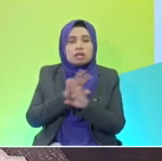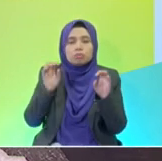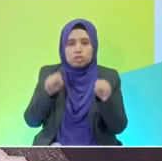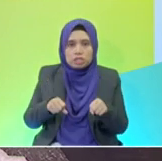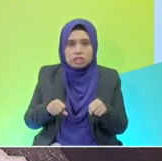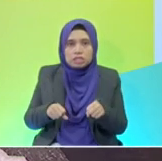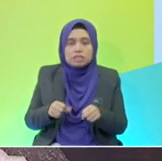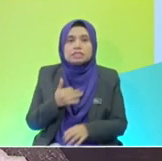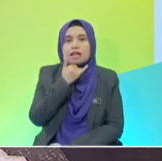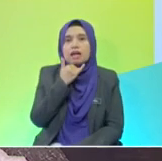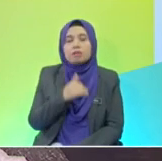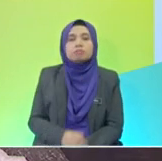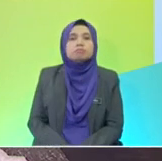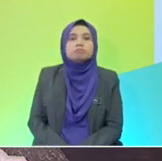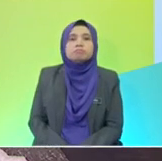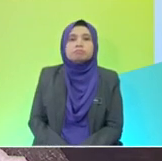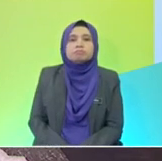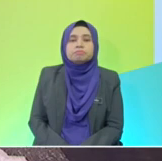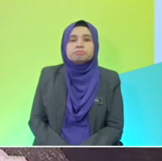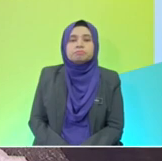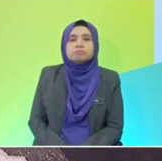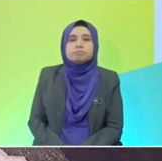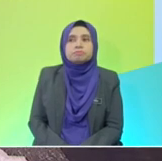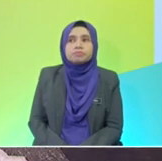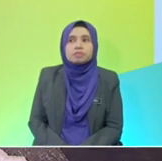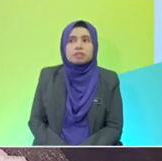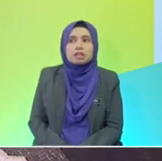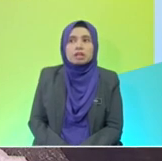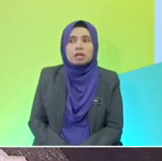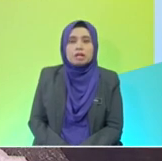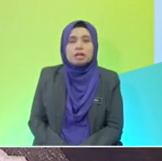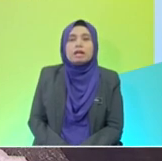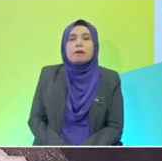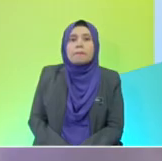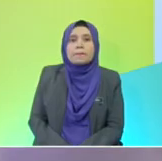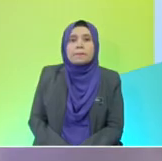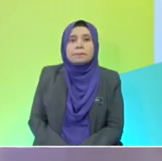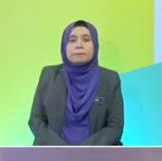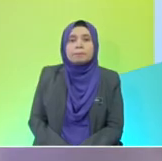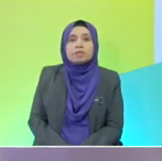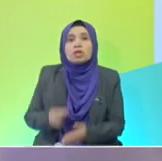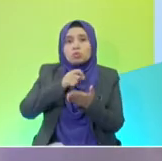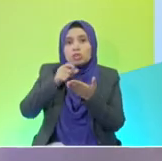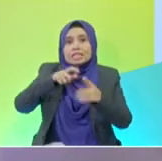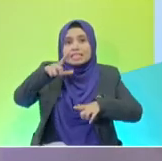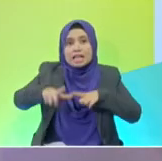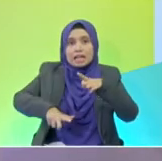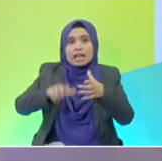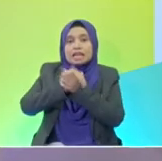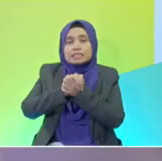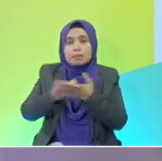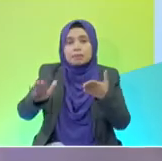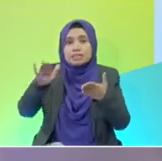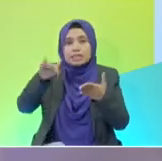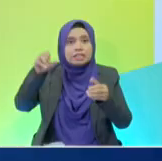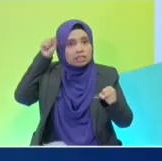itu salah oke oke dekat sini apa yang saya nak tekankan tulis langkah keselamatan yang bersesuaian